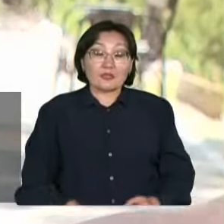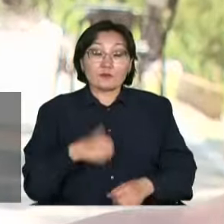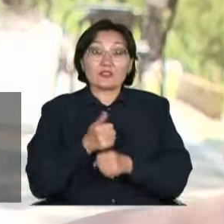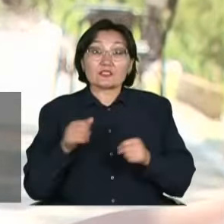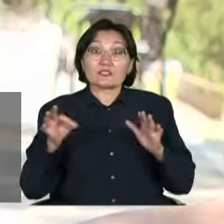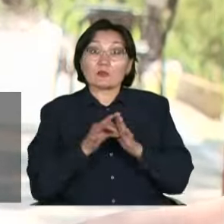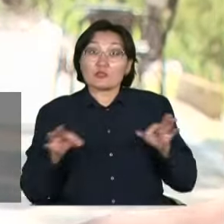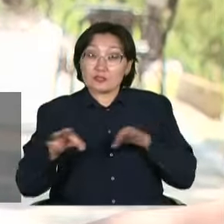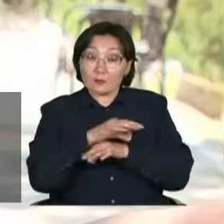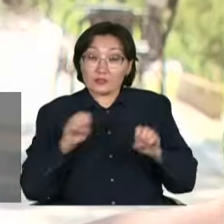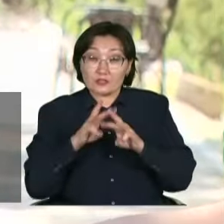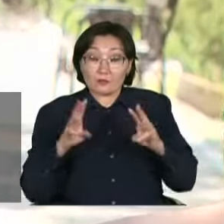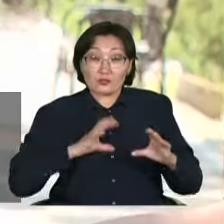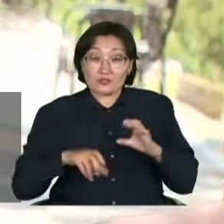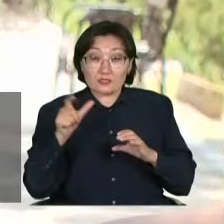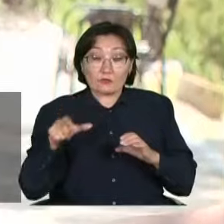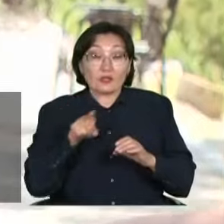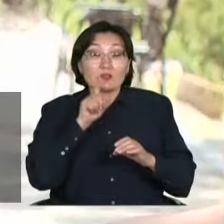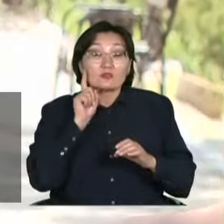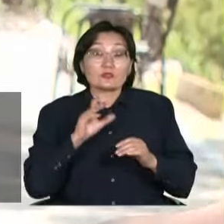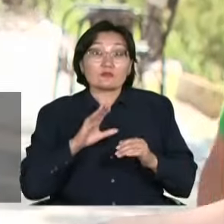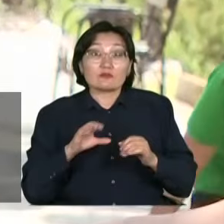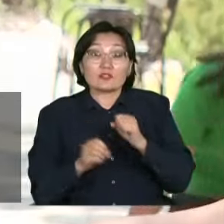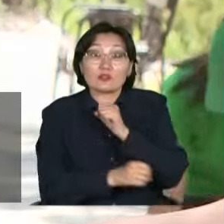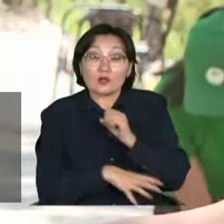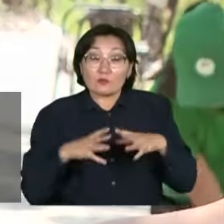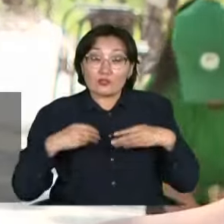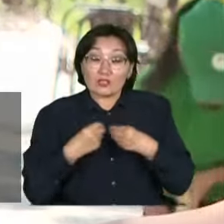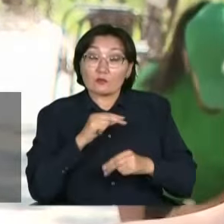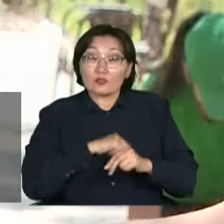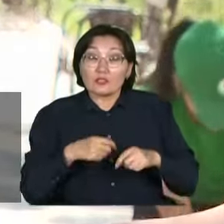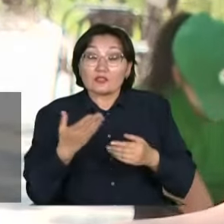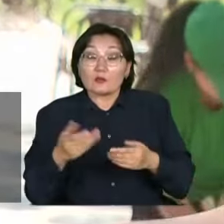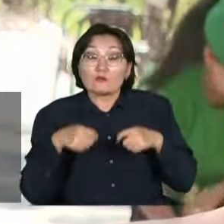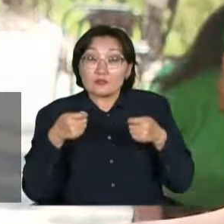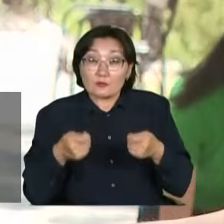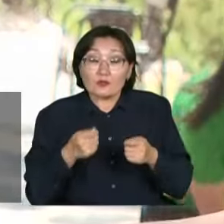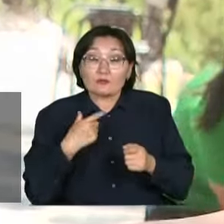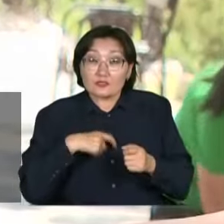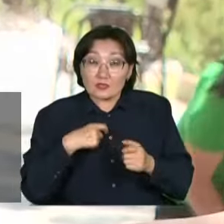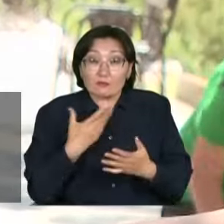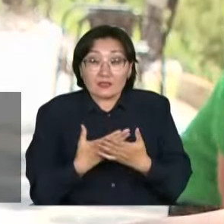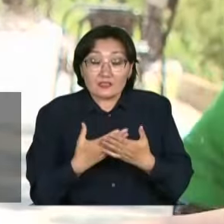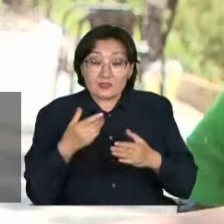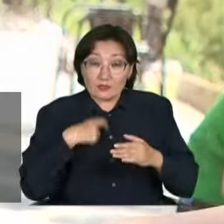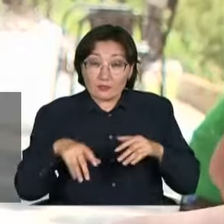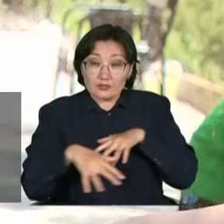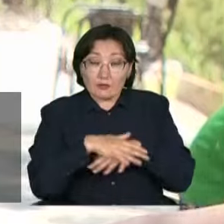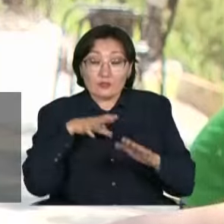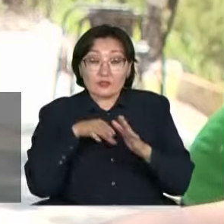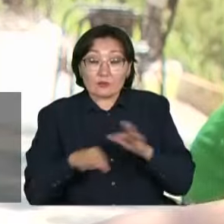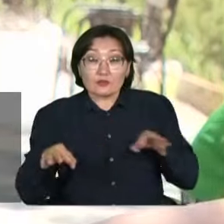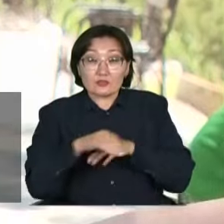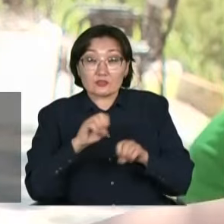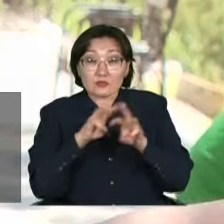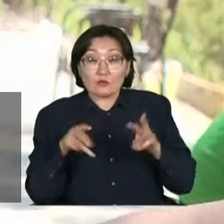Основная цель проекта – обеспечить студентов из малообеспеченных семей работой и дать им возможность проявить себя в обществе. В рамках проекта охвачено